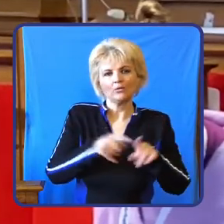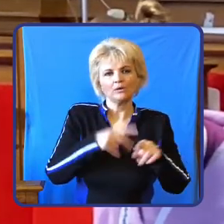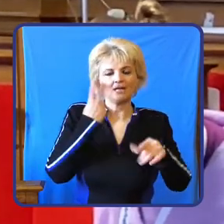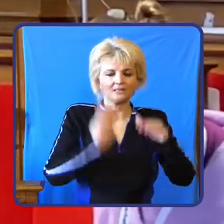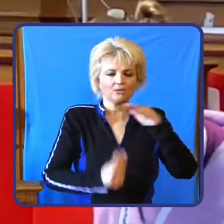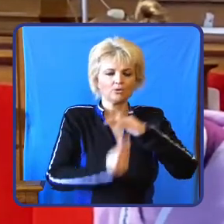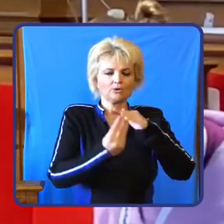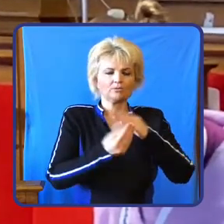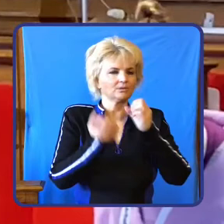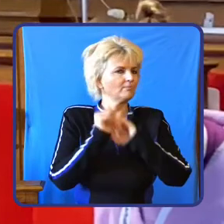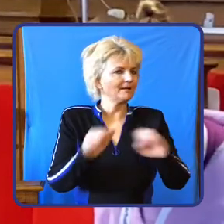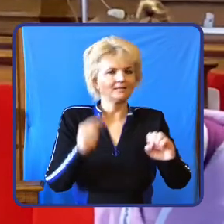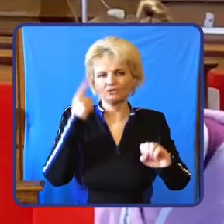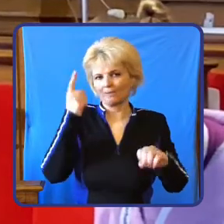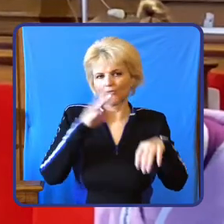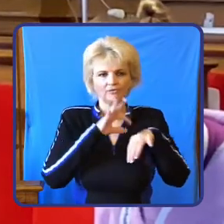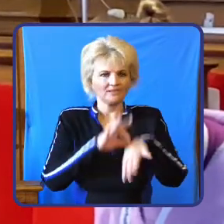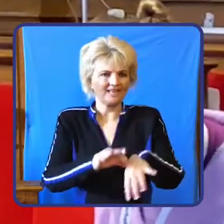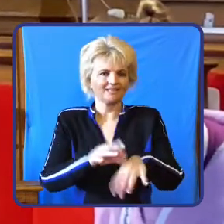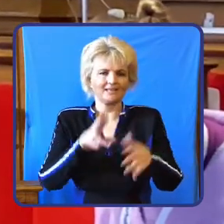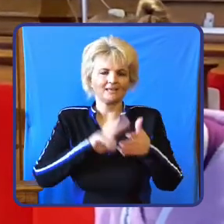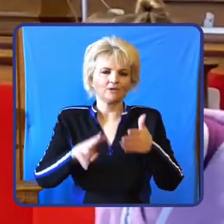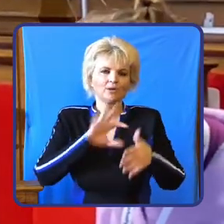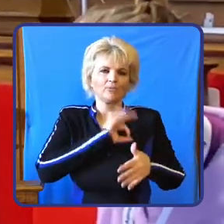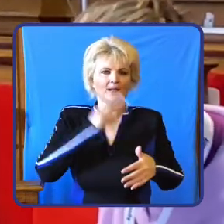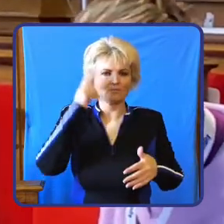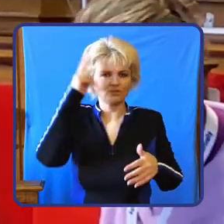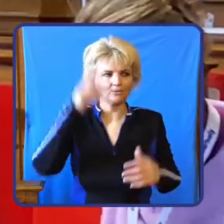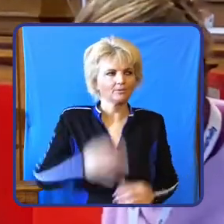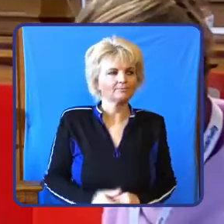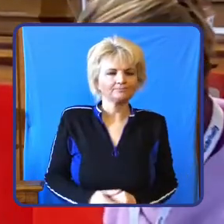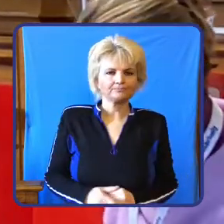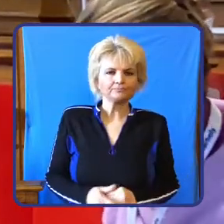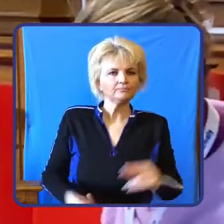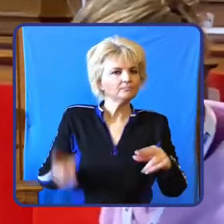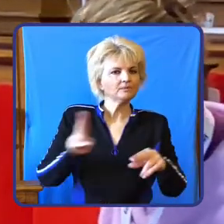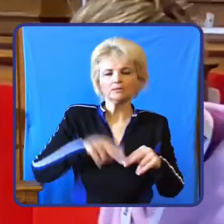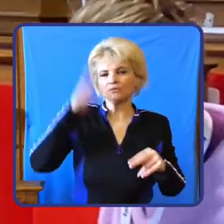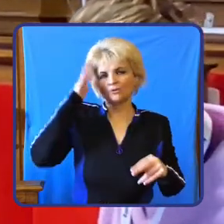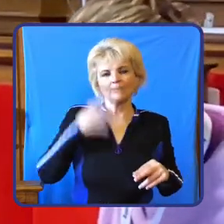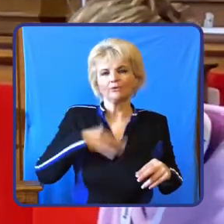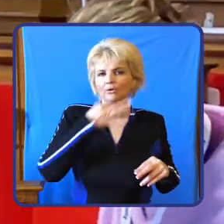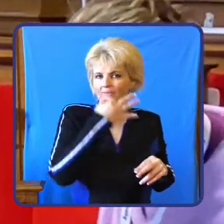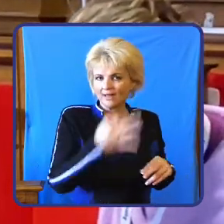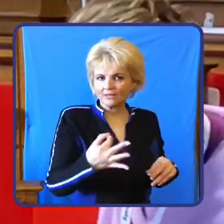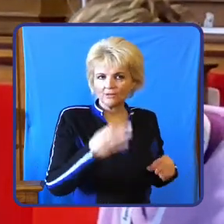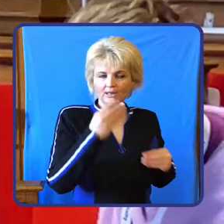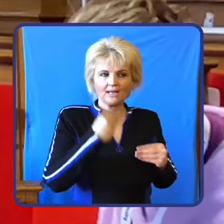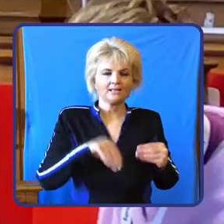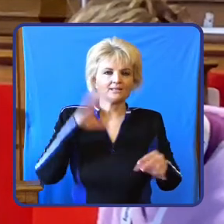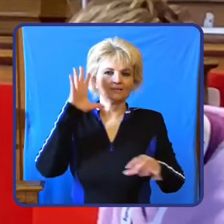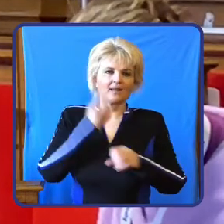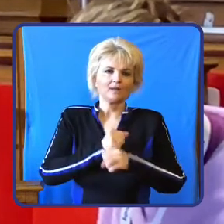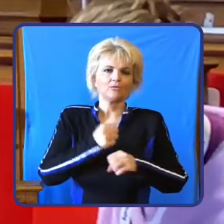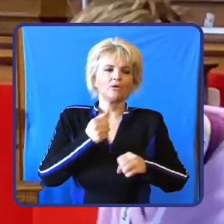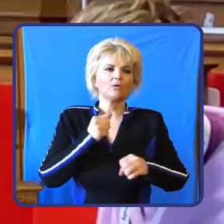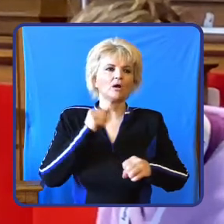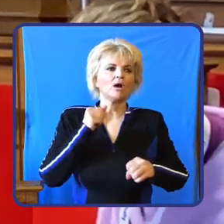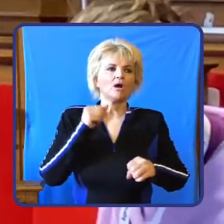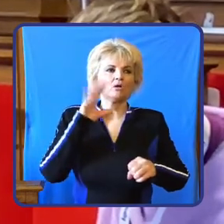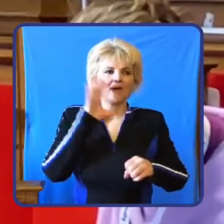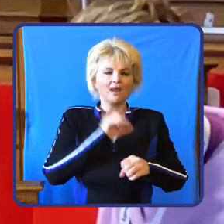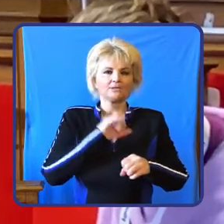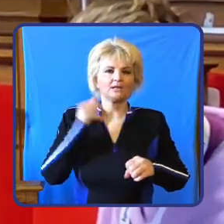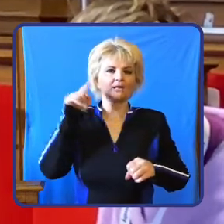ezt a hivatalt. Mivel nem lesz több lehetőségem felszólalni napirend előtt, így reagálok a viszontválaszra is,